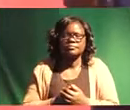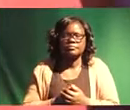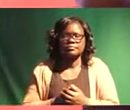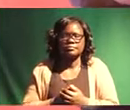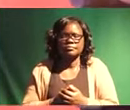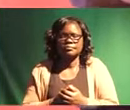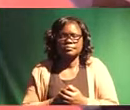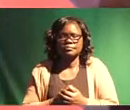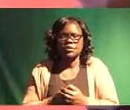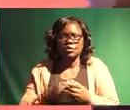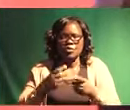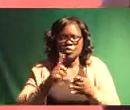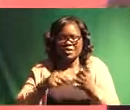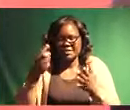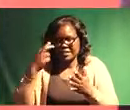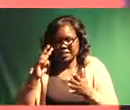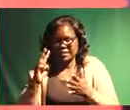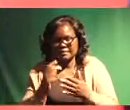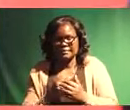Vile nimeona